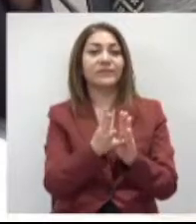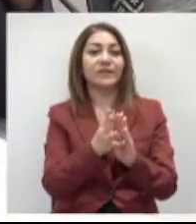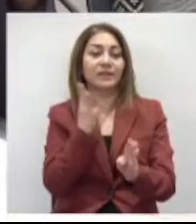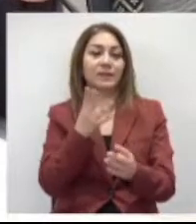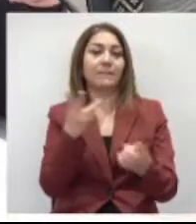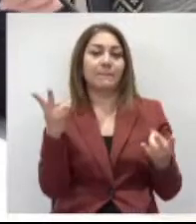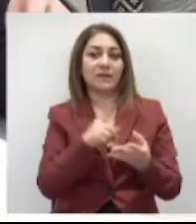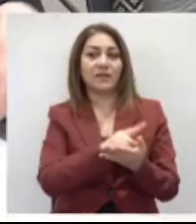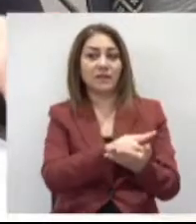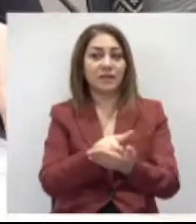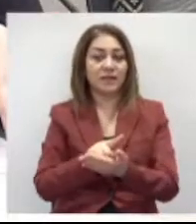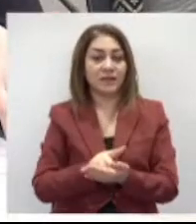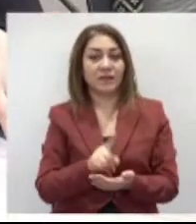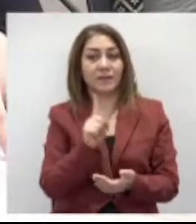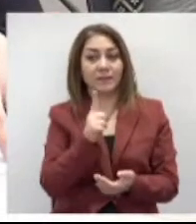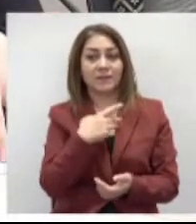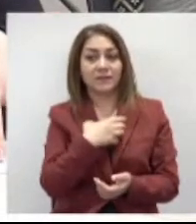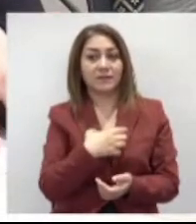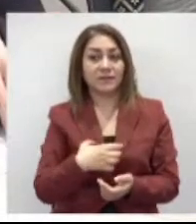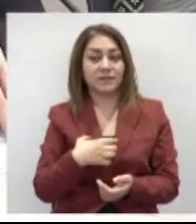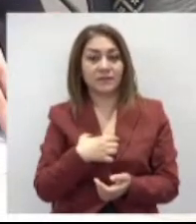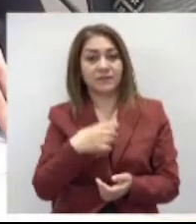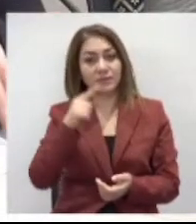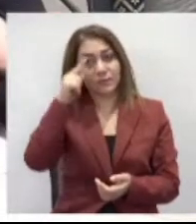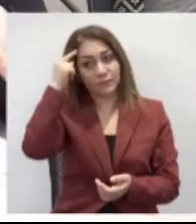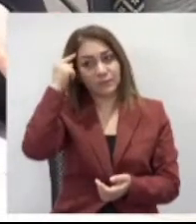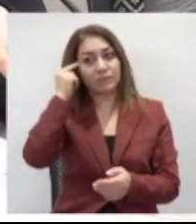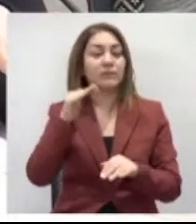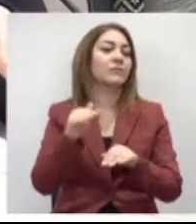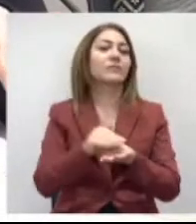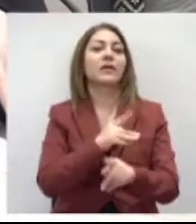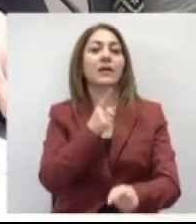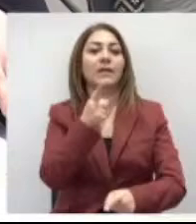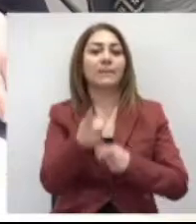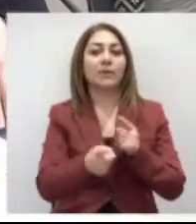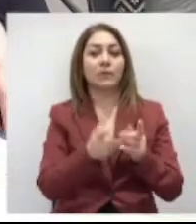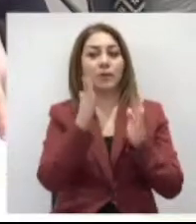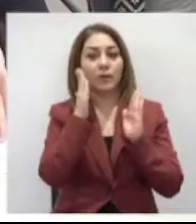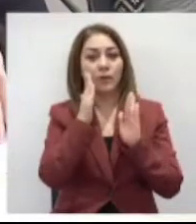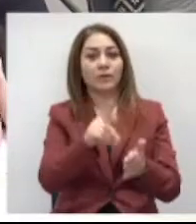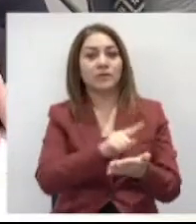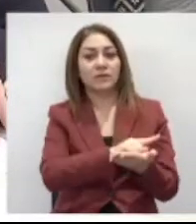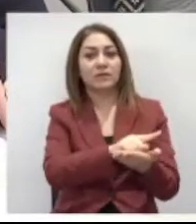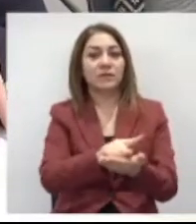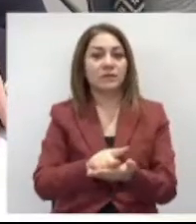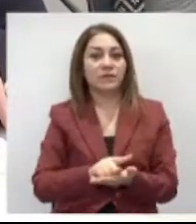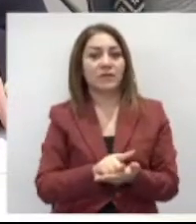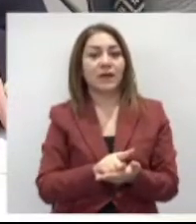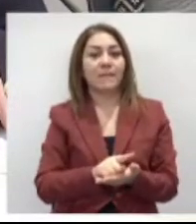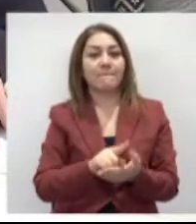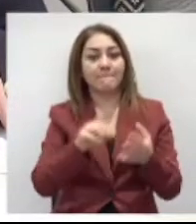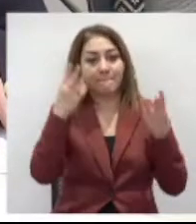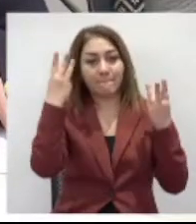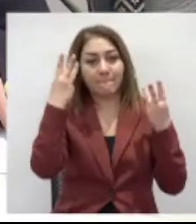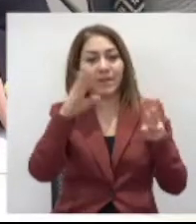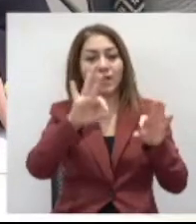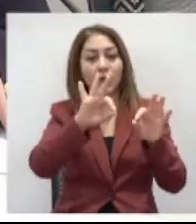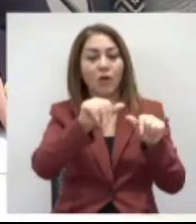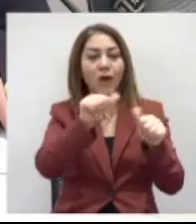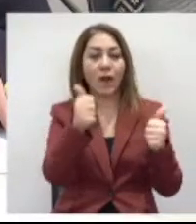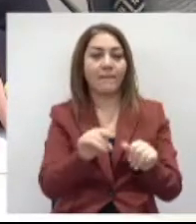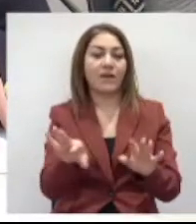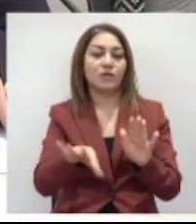քննարկվեն։ Բայց հիմնականում, իմ կարծիքով, բարեփոխումների ուղղությունների շուրջ այս քննարկումը ավելի շատ մեթոդաբանության ընտրության հարց